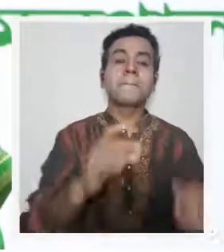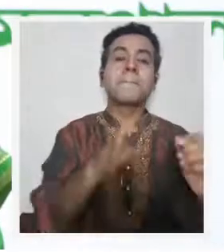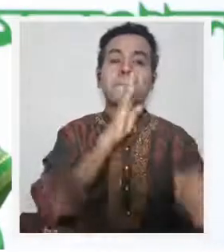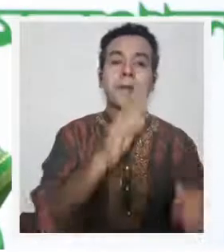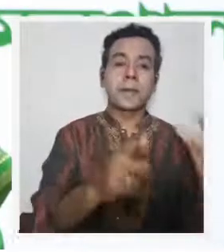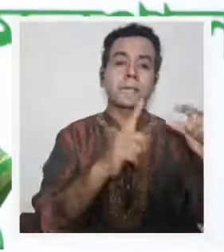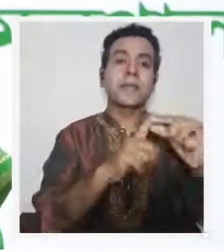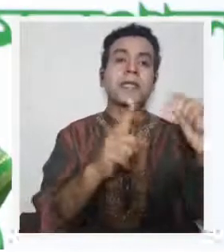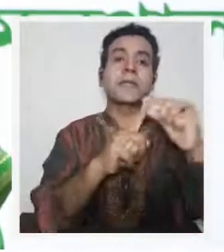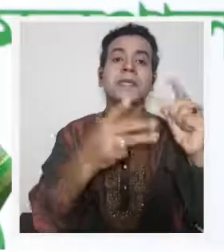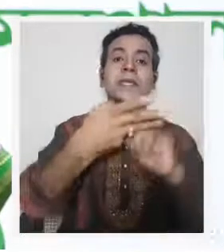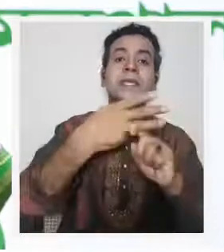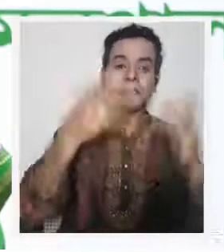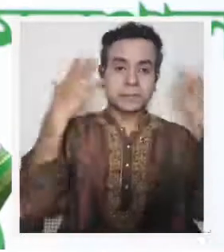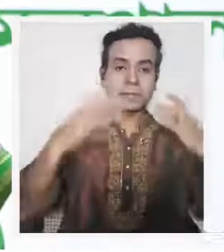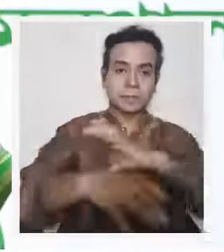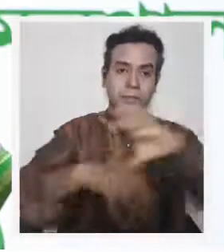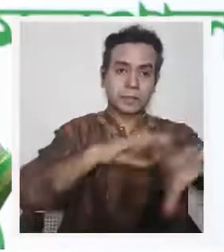31,840 জনকে।